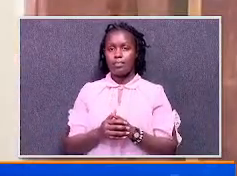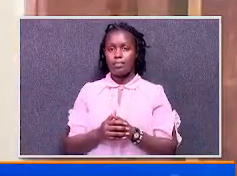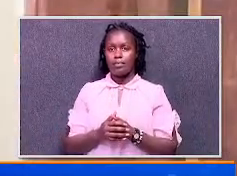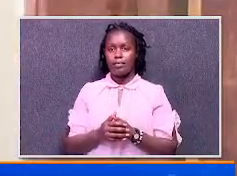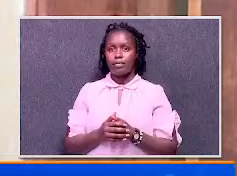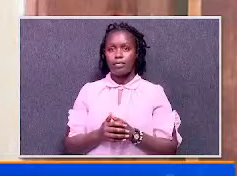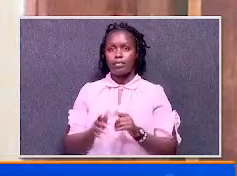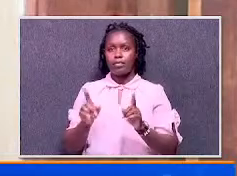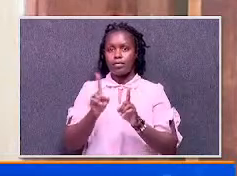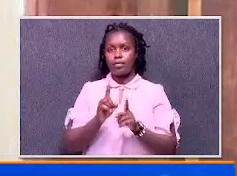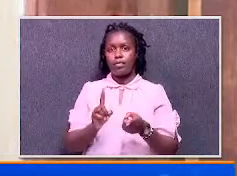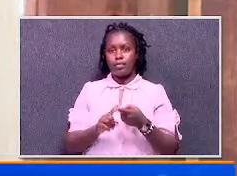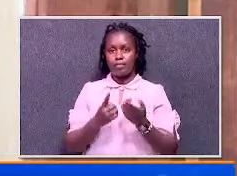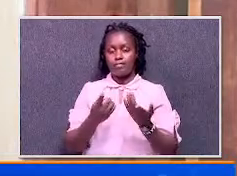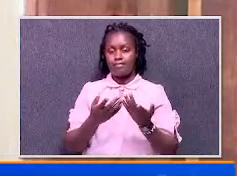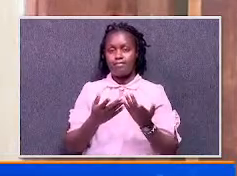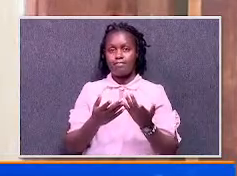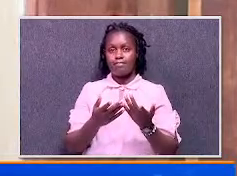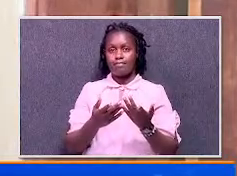Nimeanza huko.